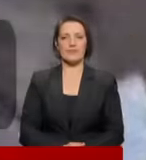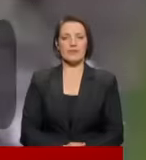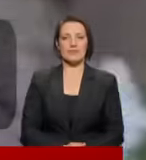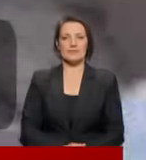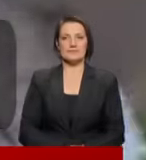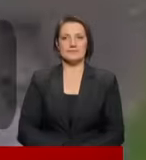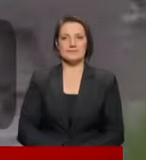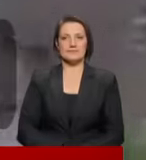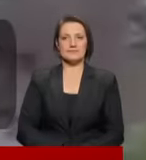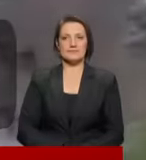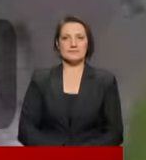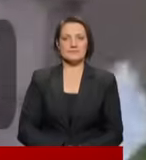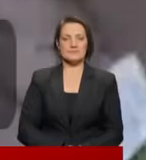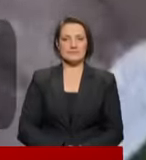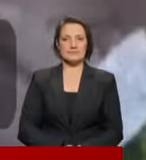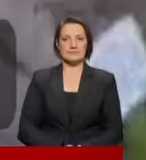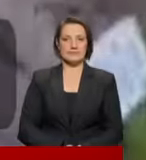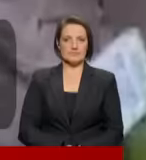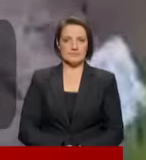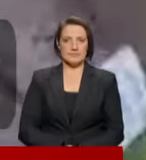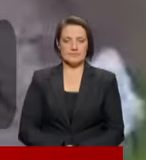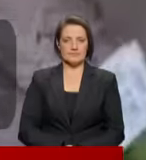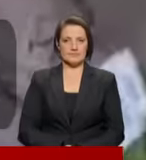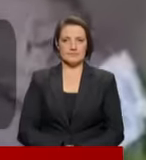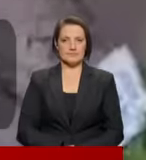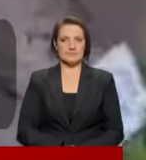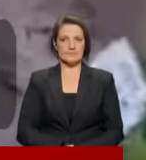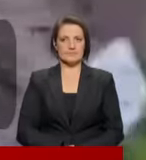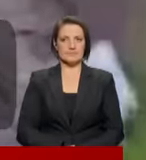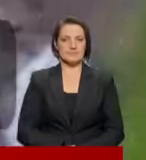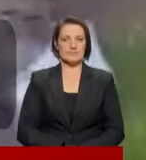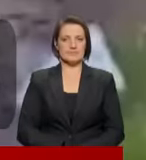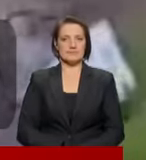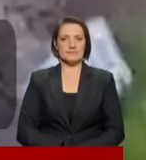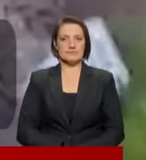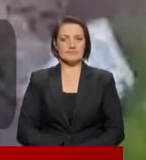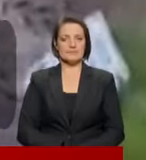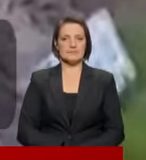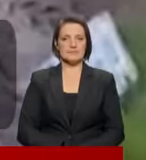Kuzum, biz geldik kuzum. Bayrama geldik kuzum senin yanına.